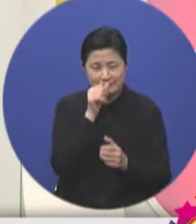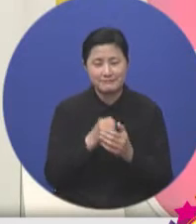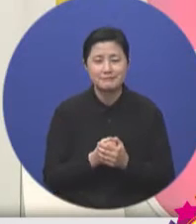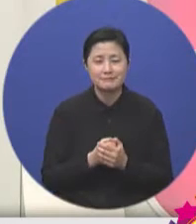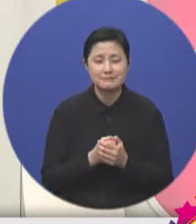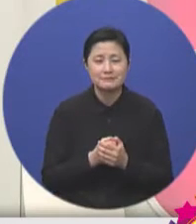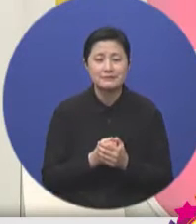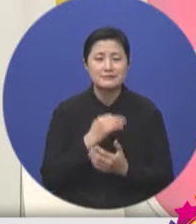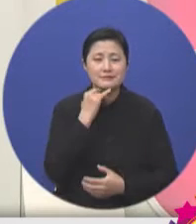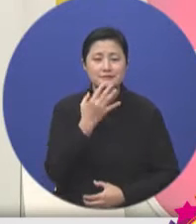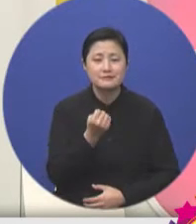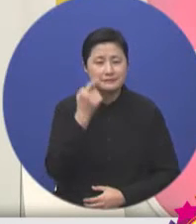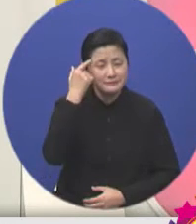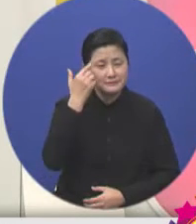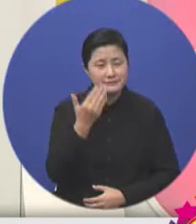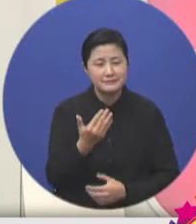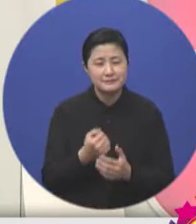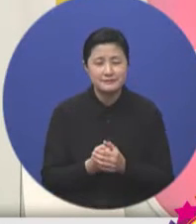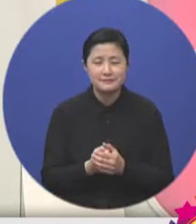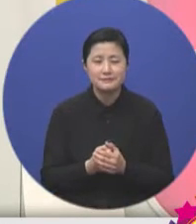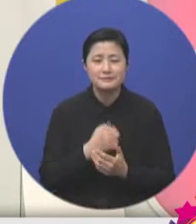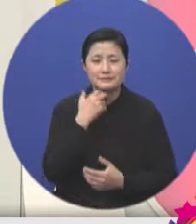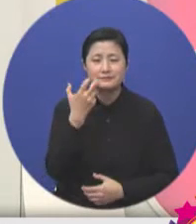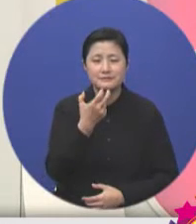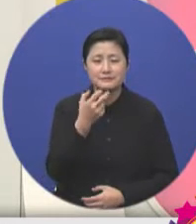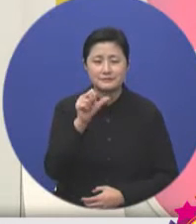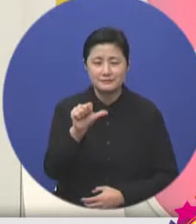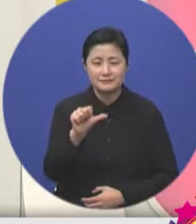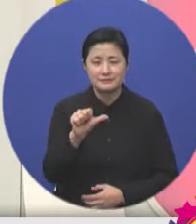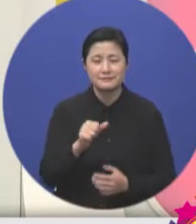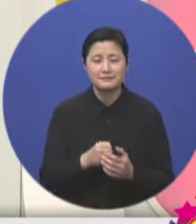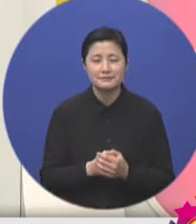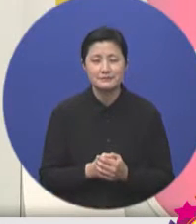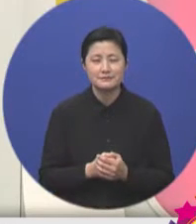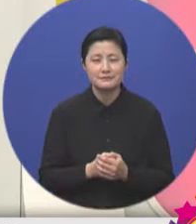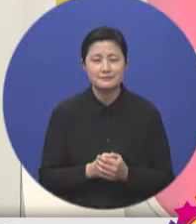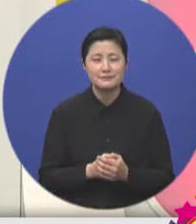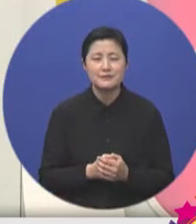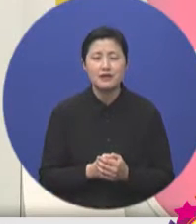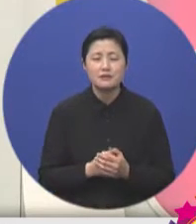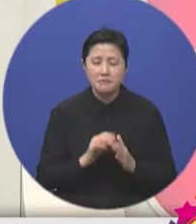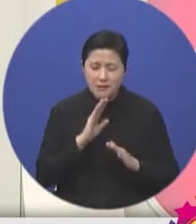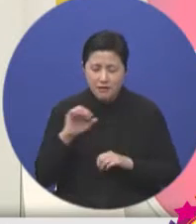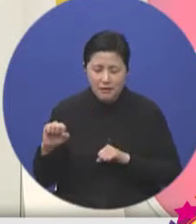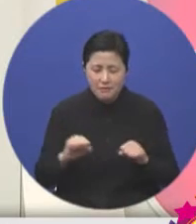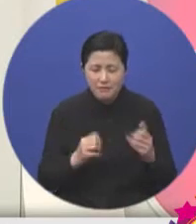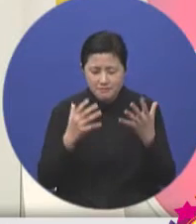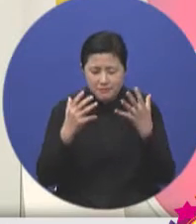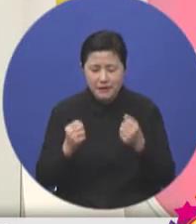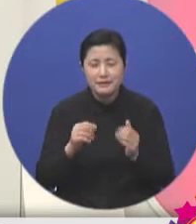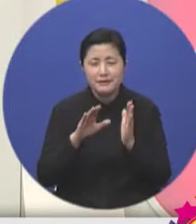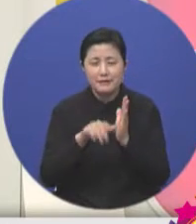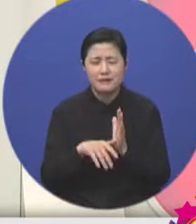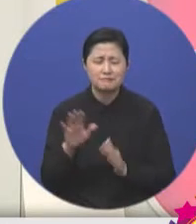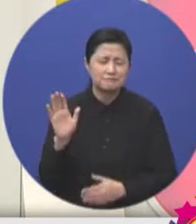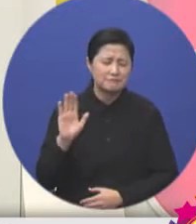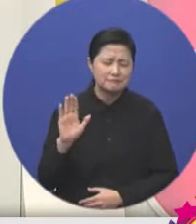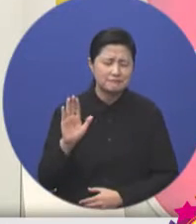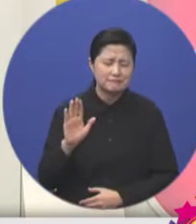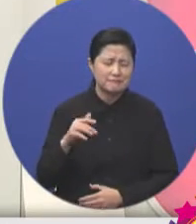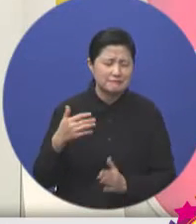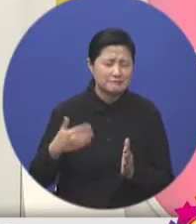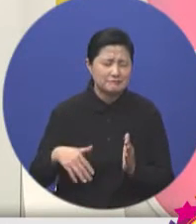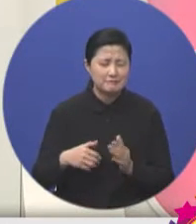어머님 연세는 어떻게 되세요? 75세요. 75세. 아직 네. 한참 되시죠? 아니요, 한참